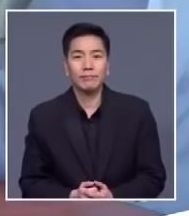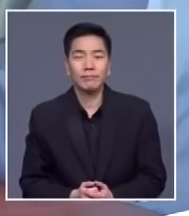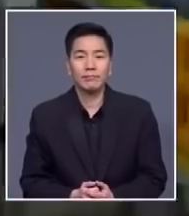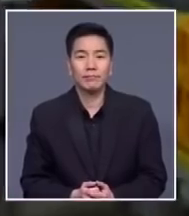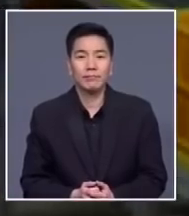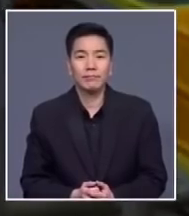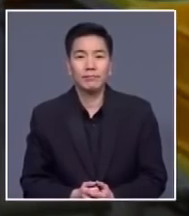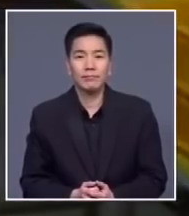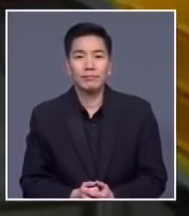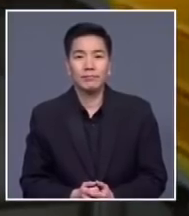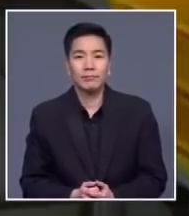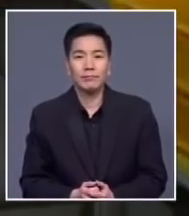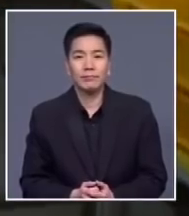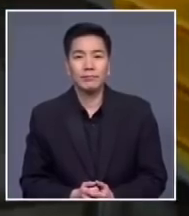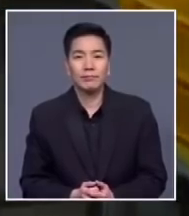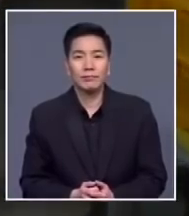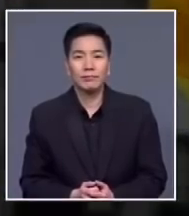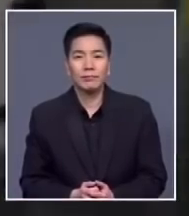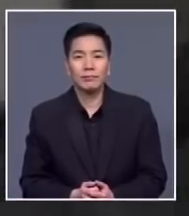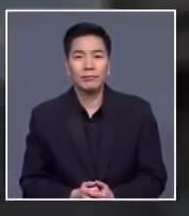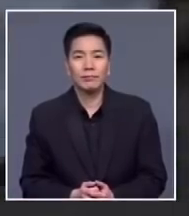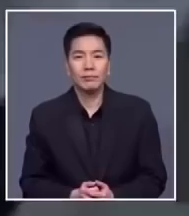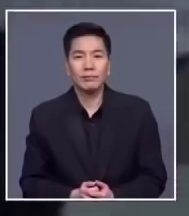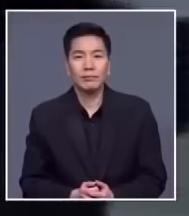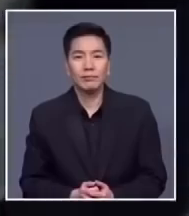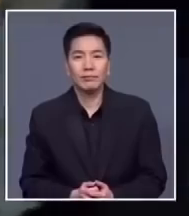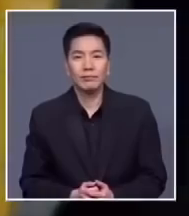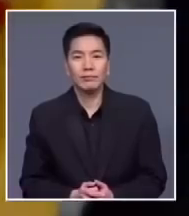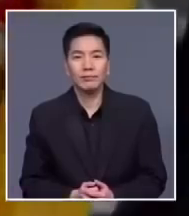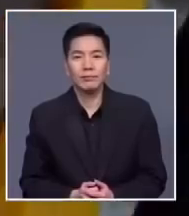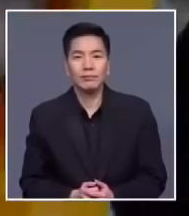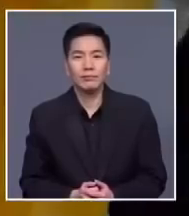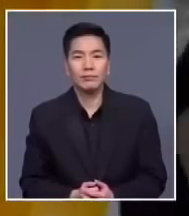진짜그일도잘할뿐만아니라그마인드가좋아가지고